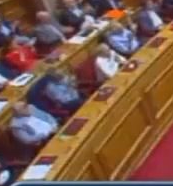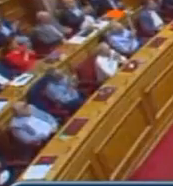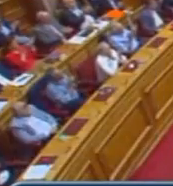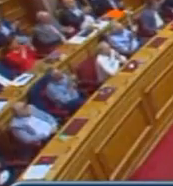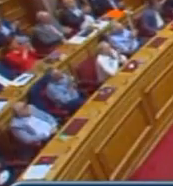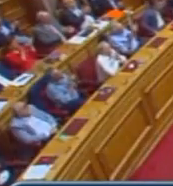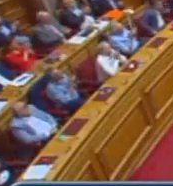διαπραγμάτευσης